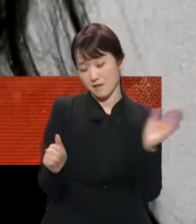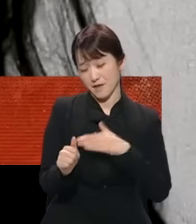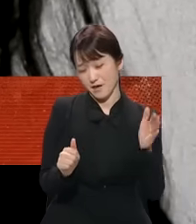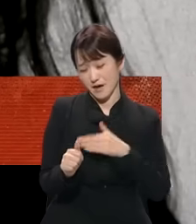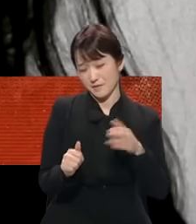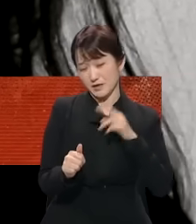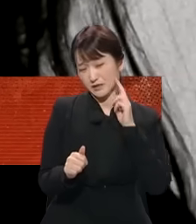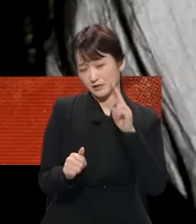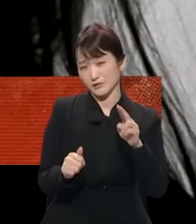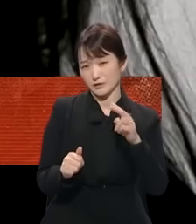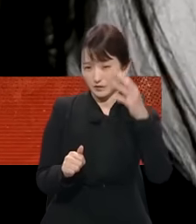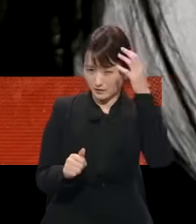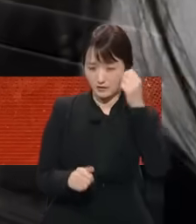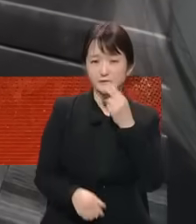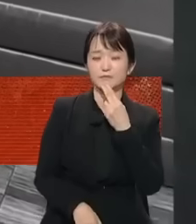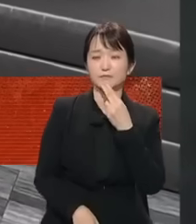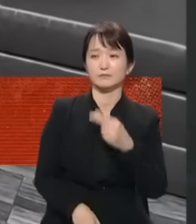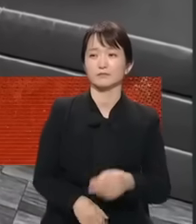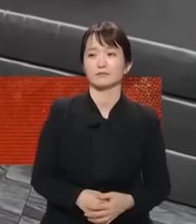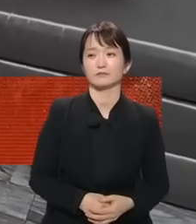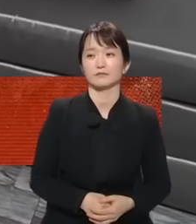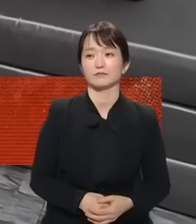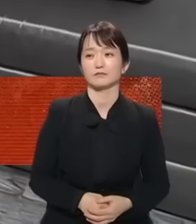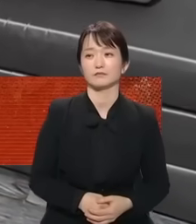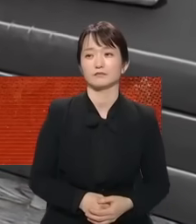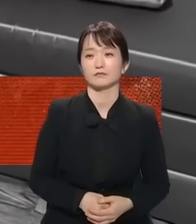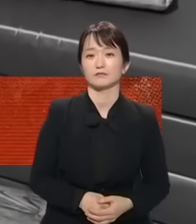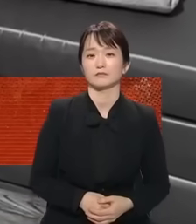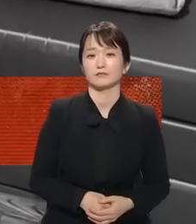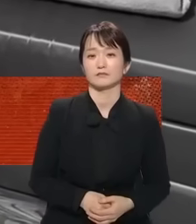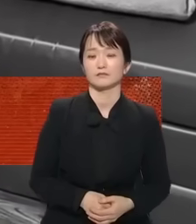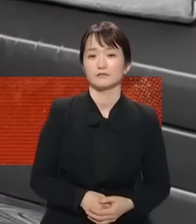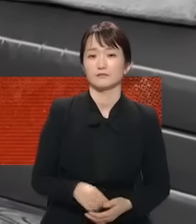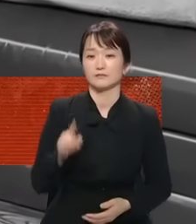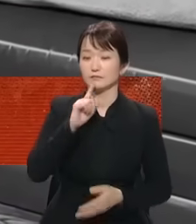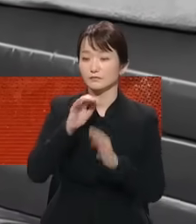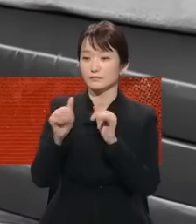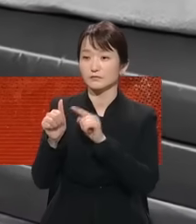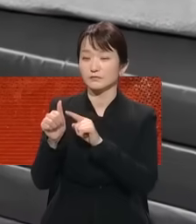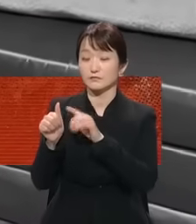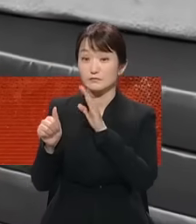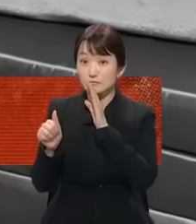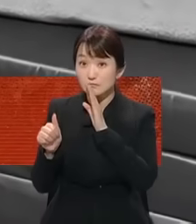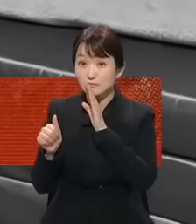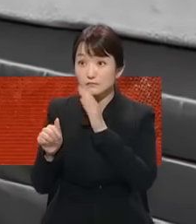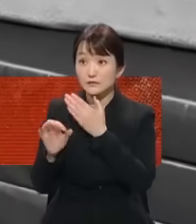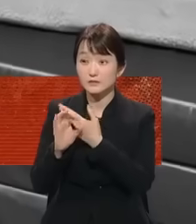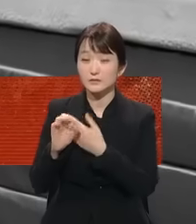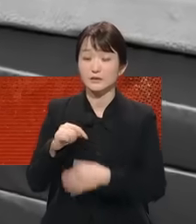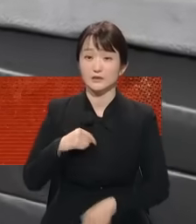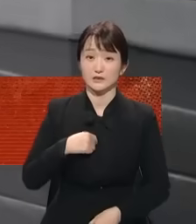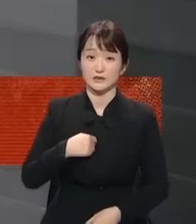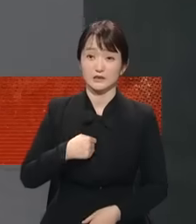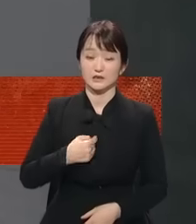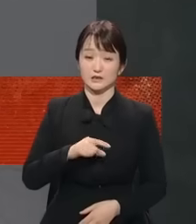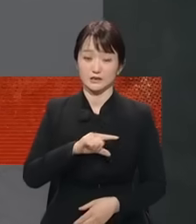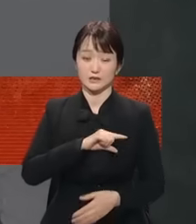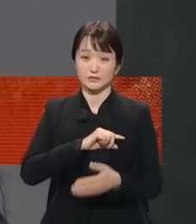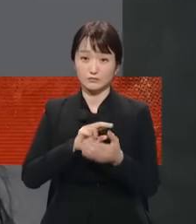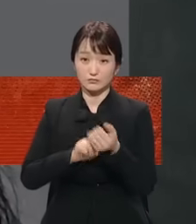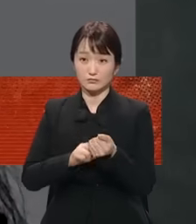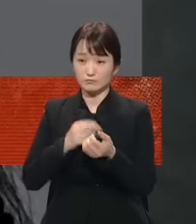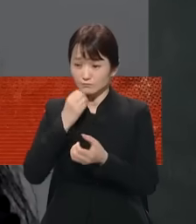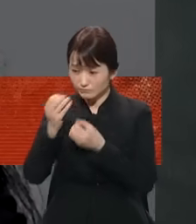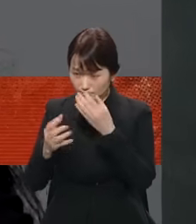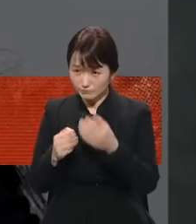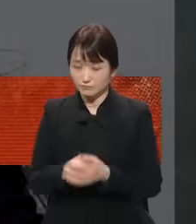중에 하나라고 보는 게 맞는 것 같은데요. 제보자는 또 이렇게 얘기를 합니다. 만약 거의 사실이면 자기가 익명에서 폭로를 하지